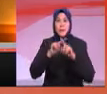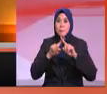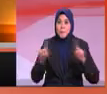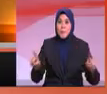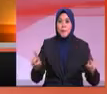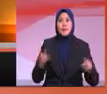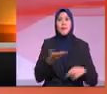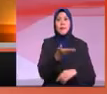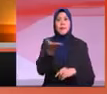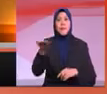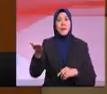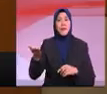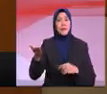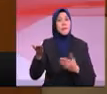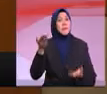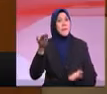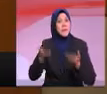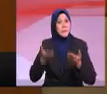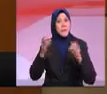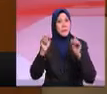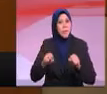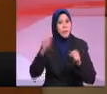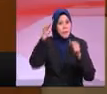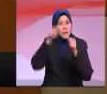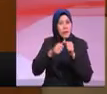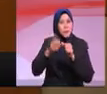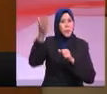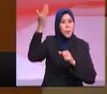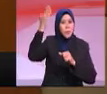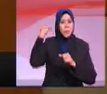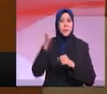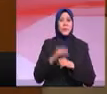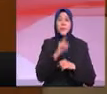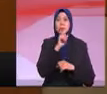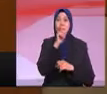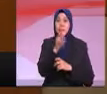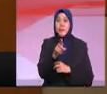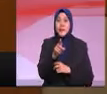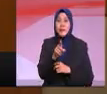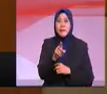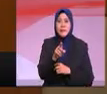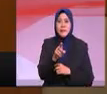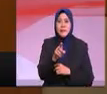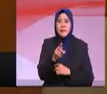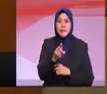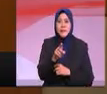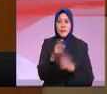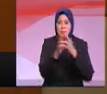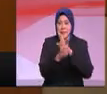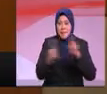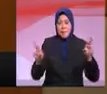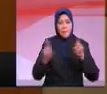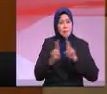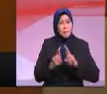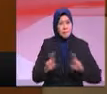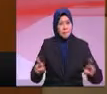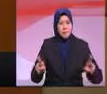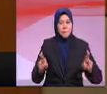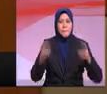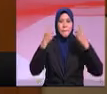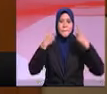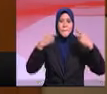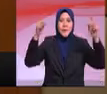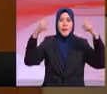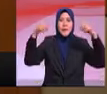hakikatnya anda semua mungkin boleh imbas kembali sebenarnya ya oleh kerana kesiapsiagaan dan